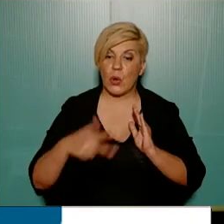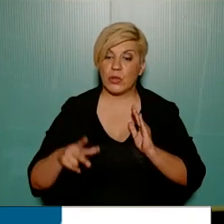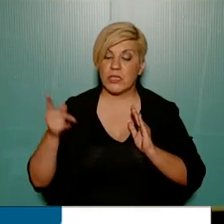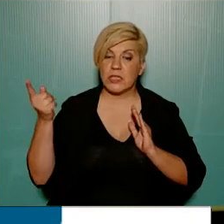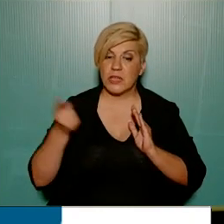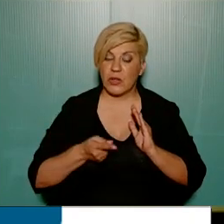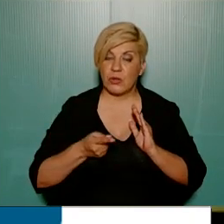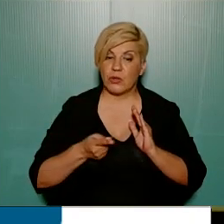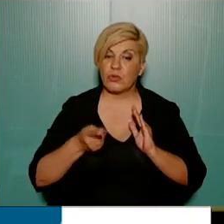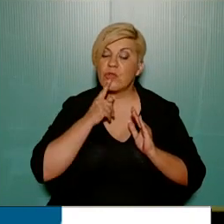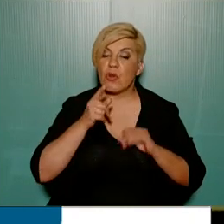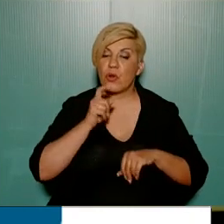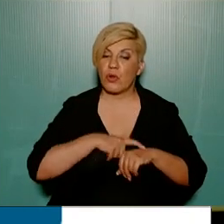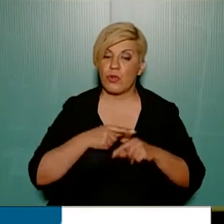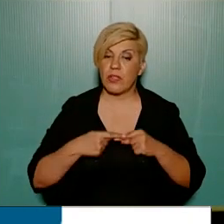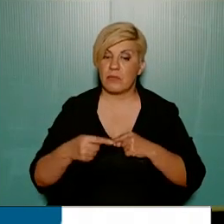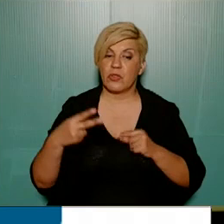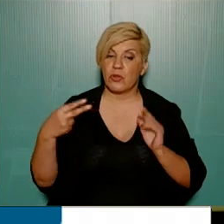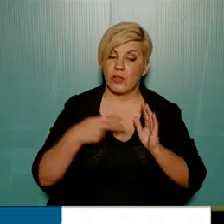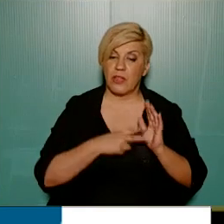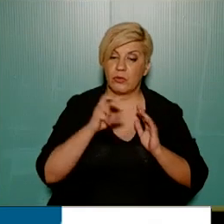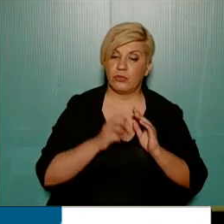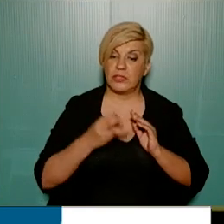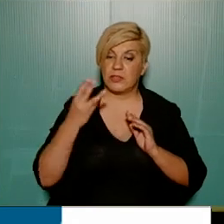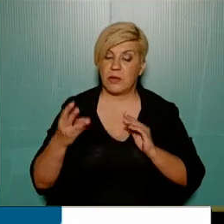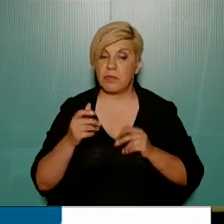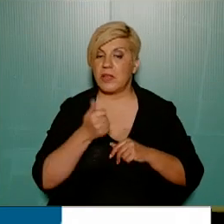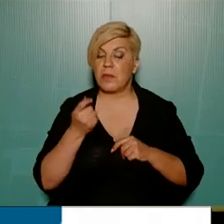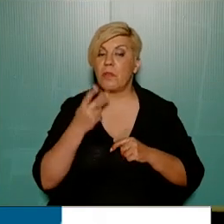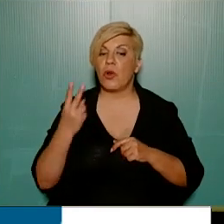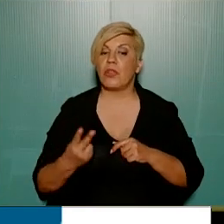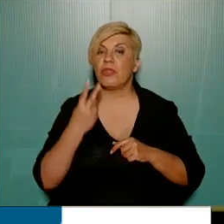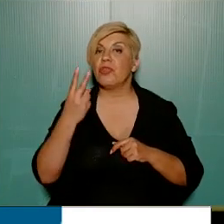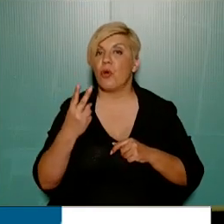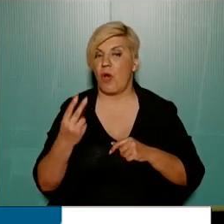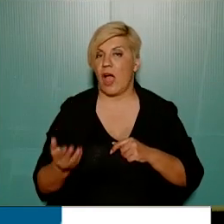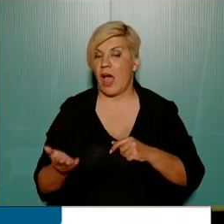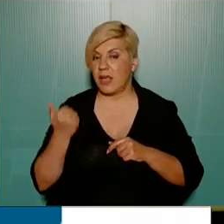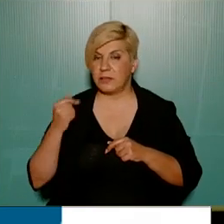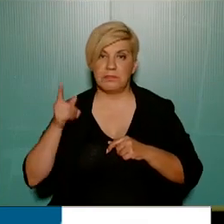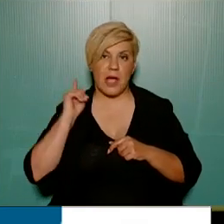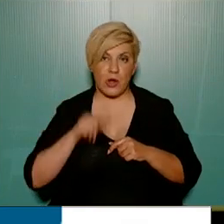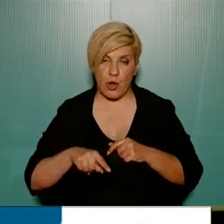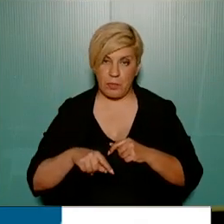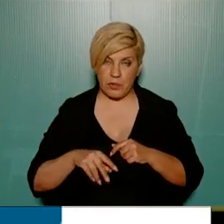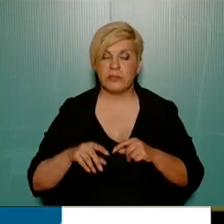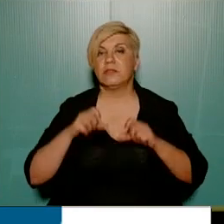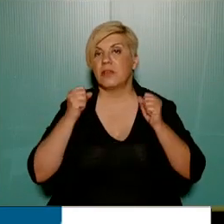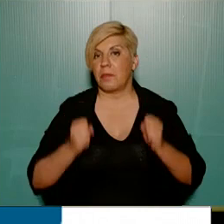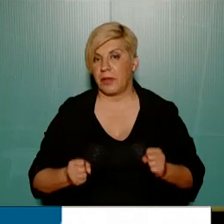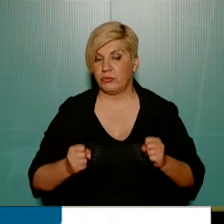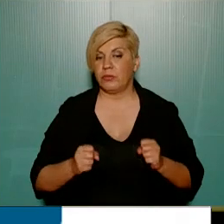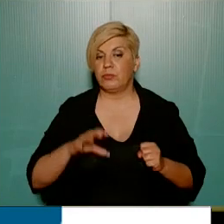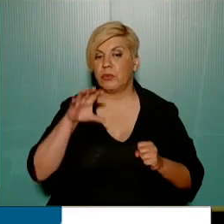1.800%, διότι στο ίδιο χρονικό διάστημα το 2023 γίνανε μόνο 2 άρσεις παράνομα τοποθετημένων τραπεζοκαθισμάτων